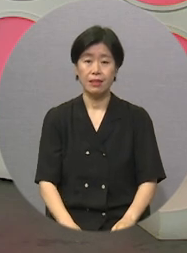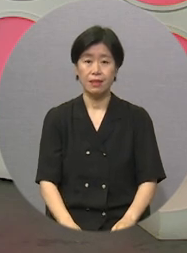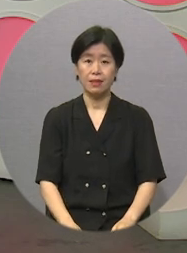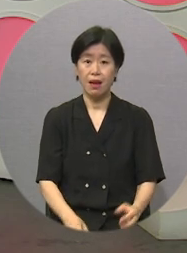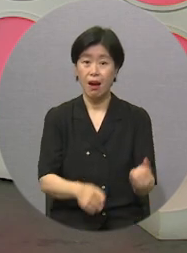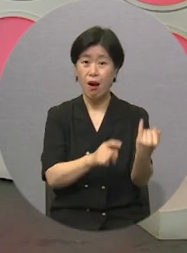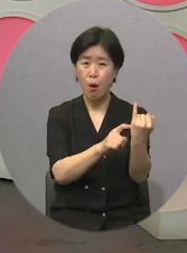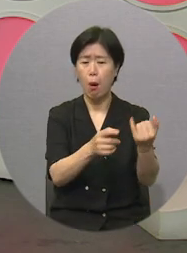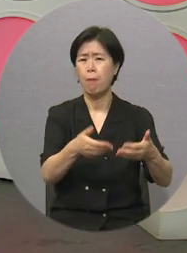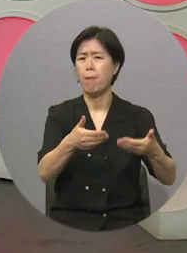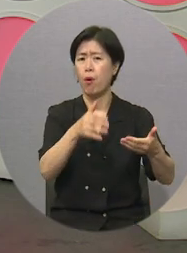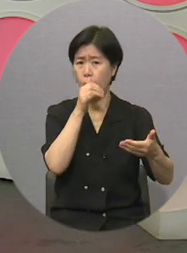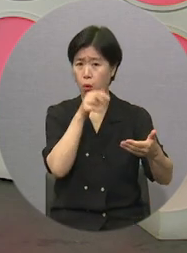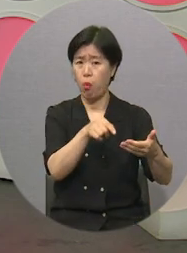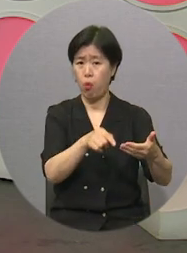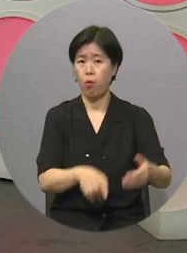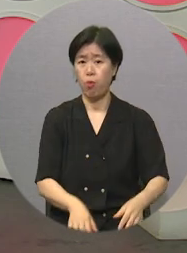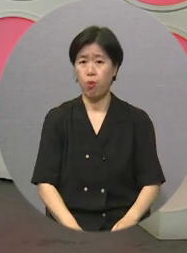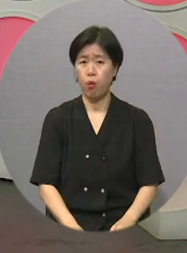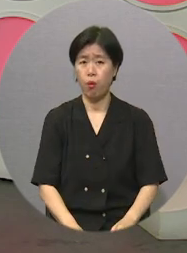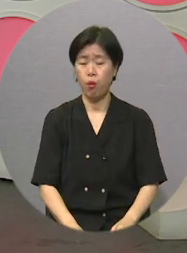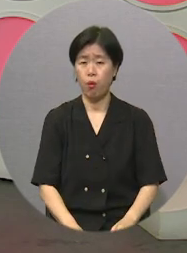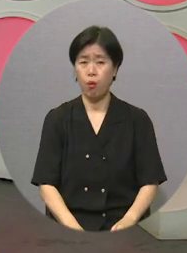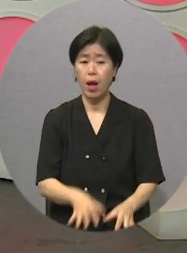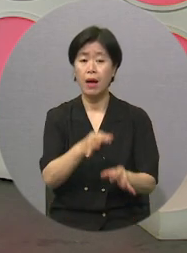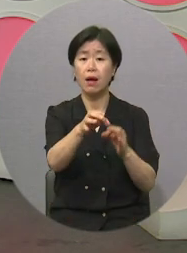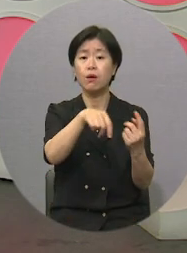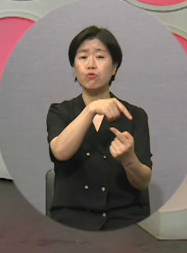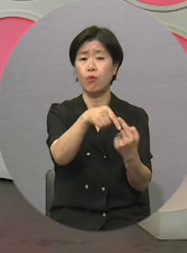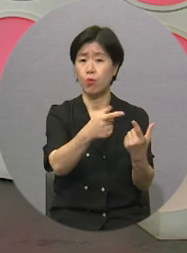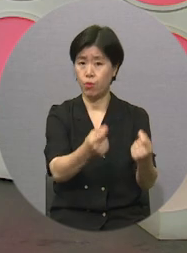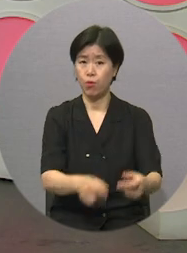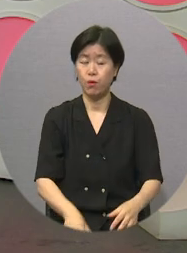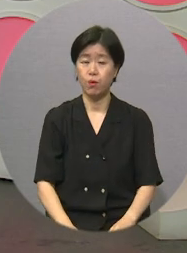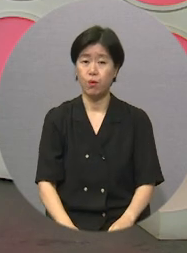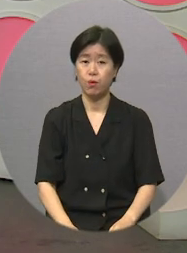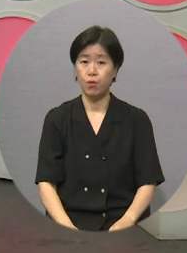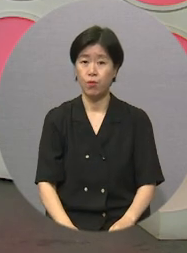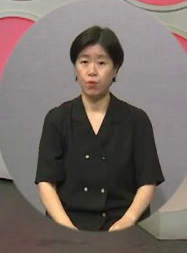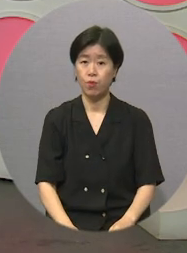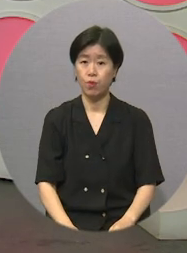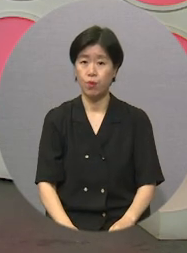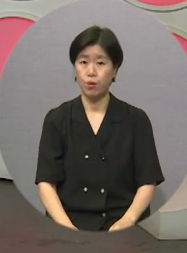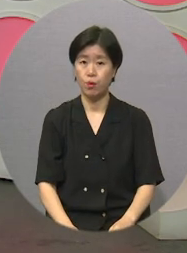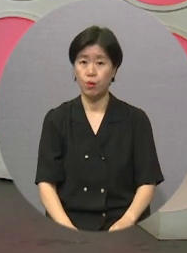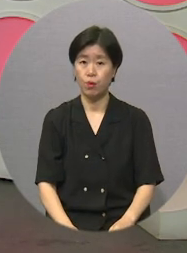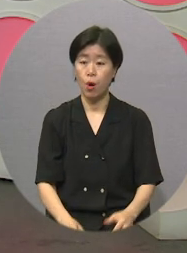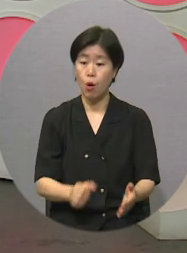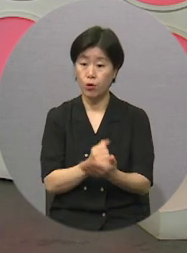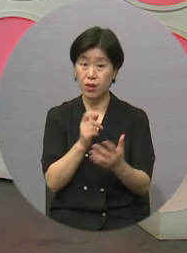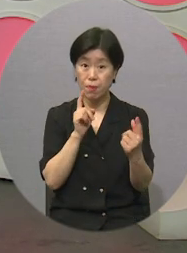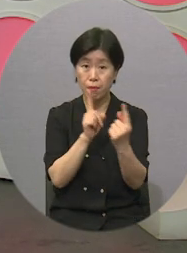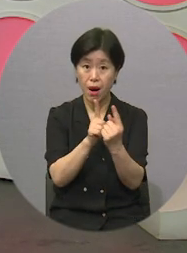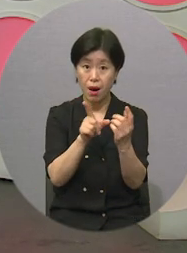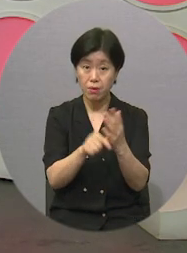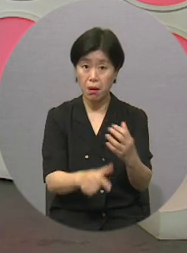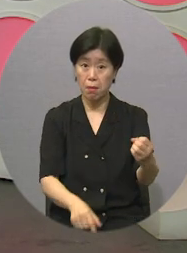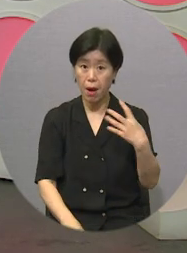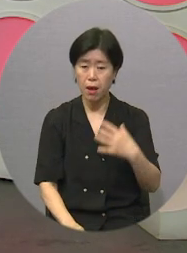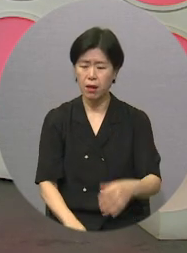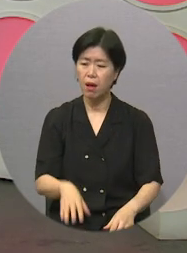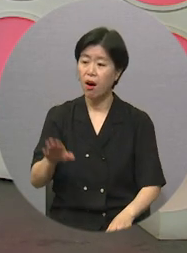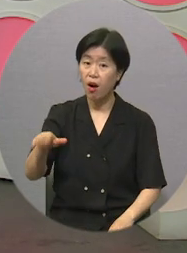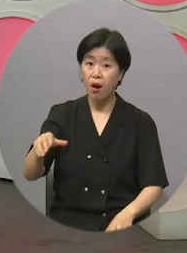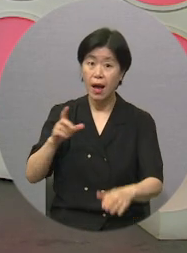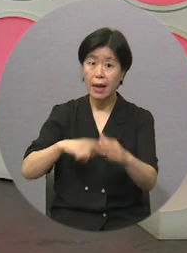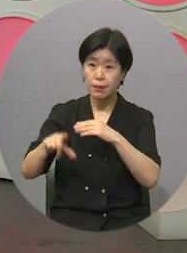않은 아주머니도 어느 작은 가게를 운영 중이셨는데, 그날 마주칠 때 그냥 아침에 일찍